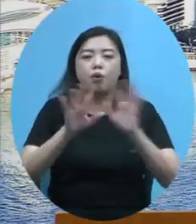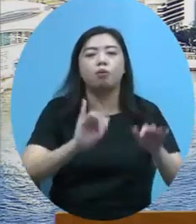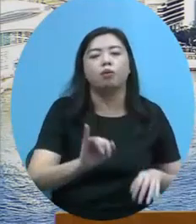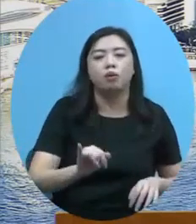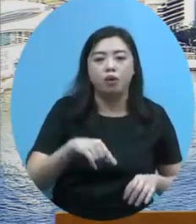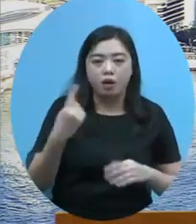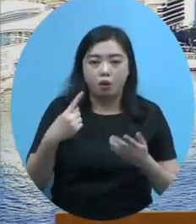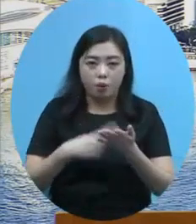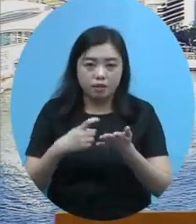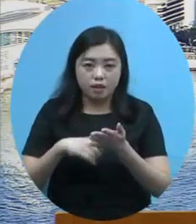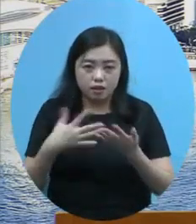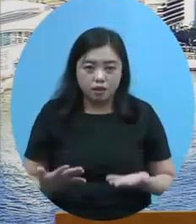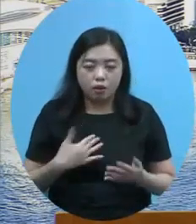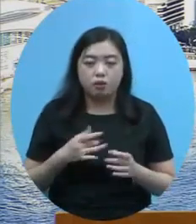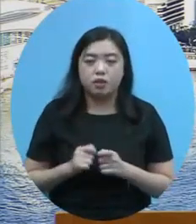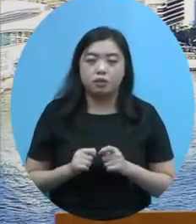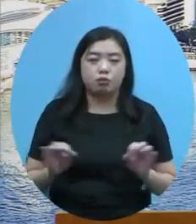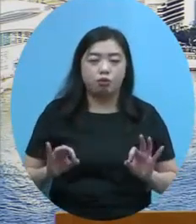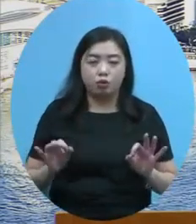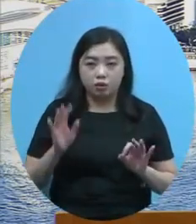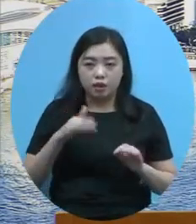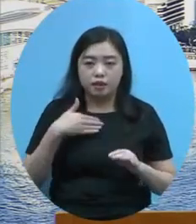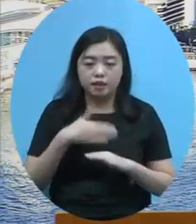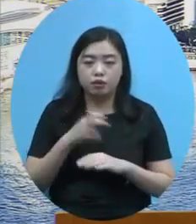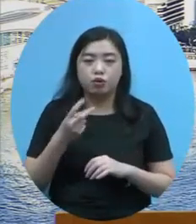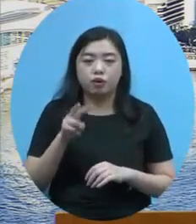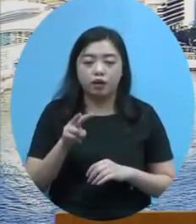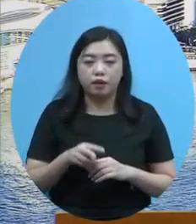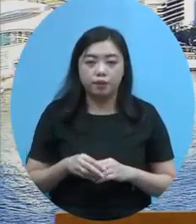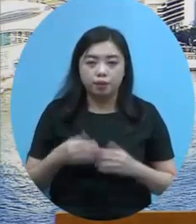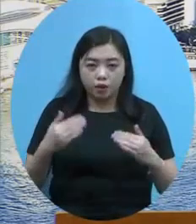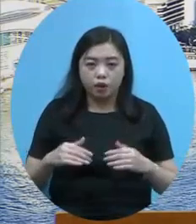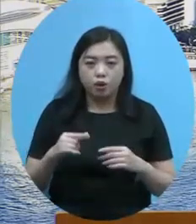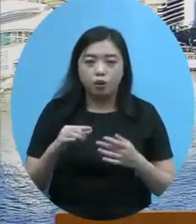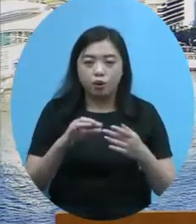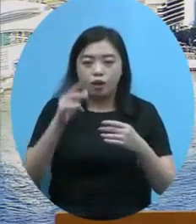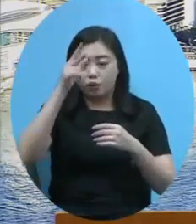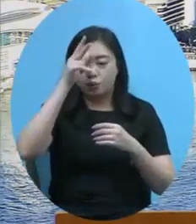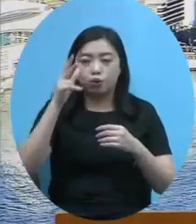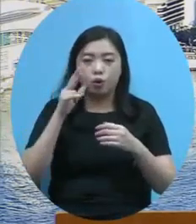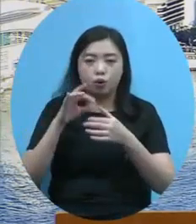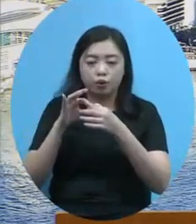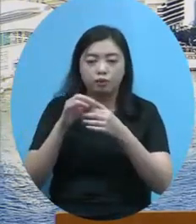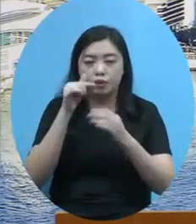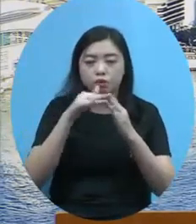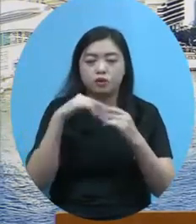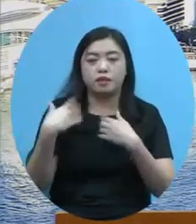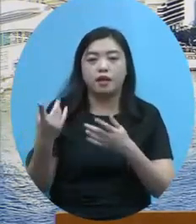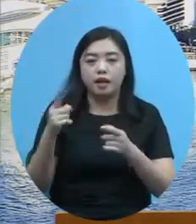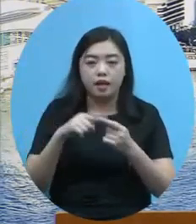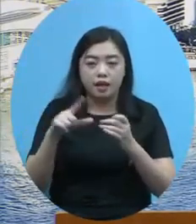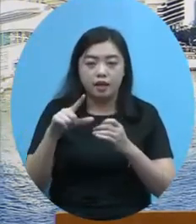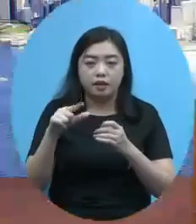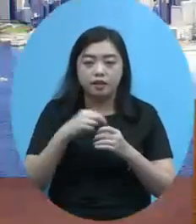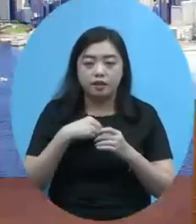爆發，我手頭上冇資料，咁可能我要即係再睇一睇先。咁關於聯合醫院嗰個情況，或者請李醫生睇下有